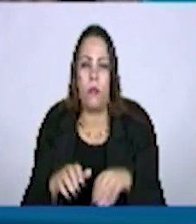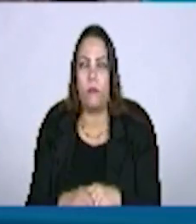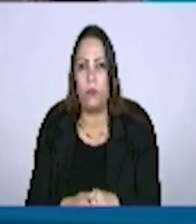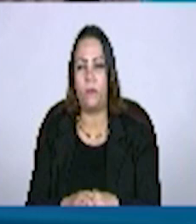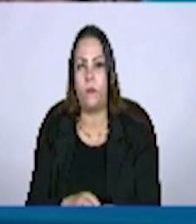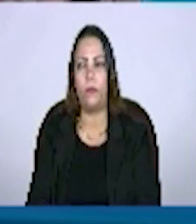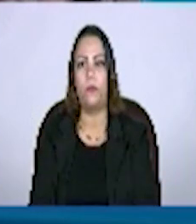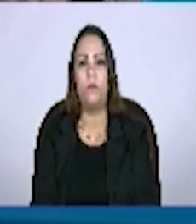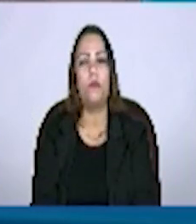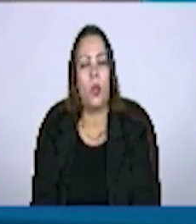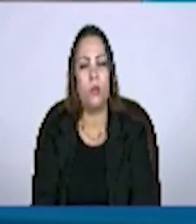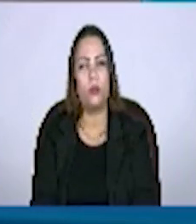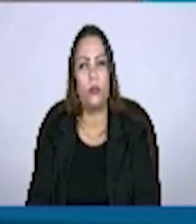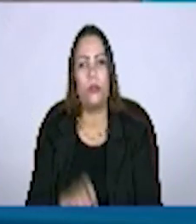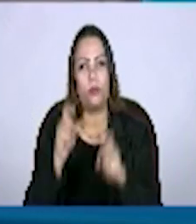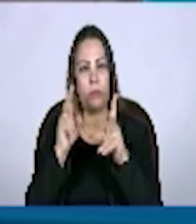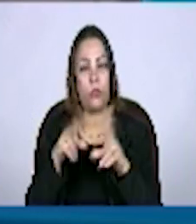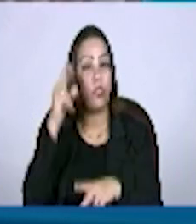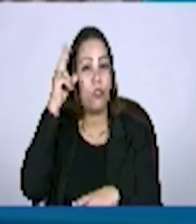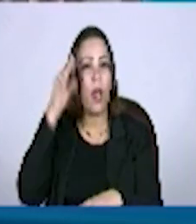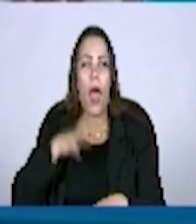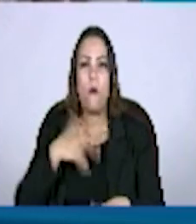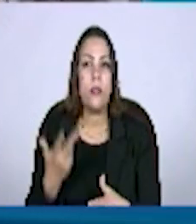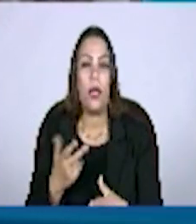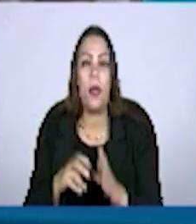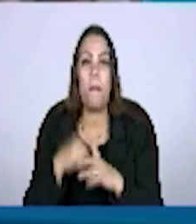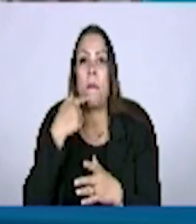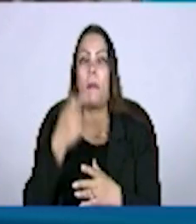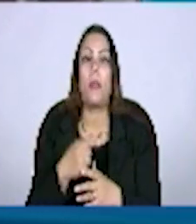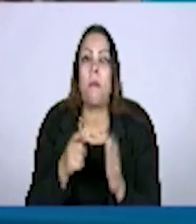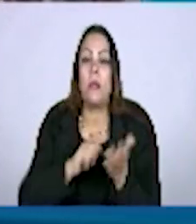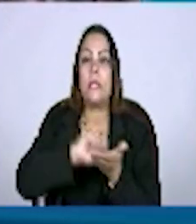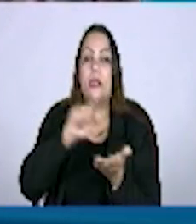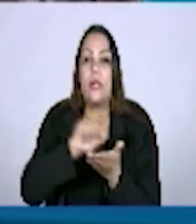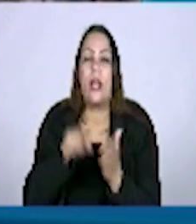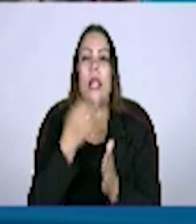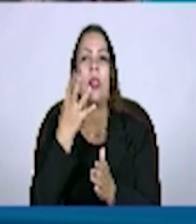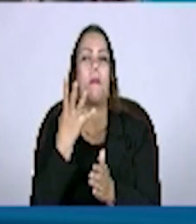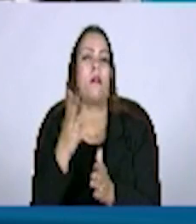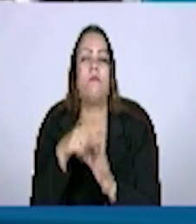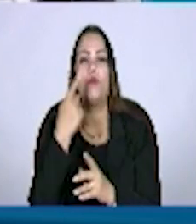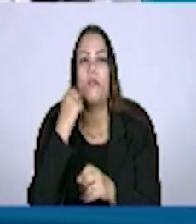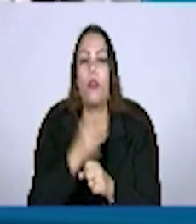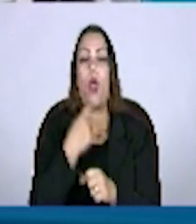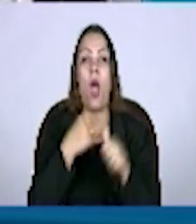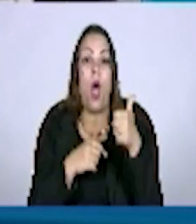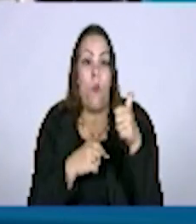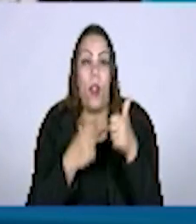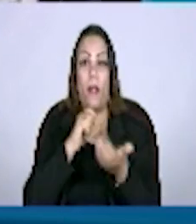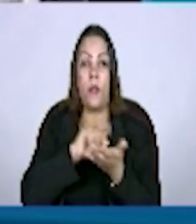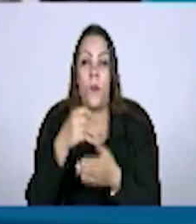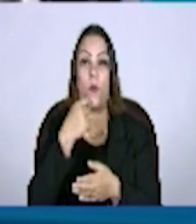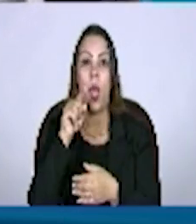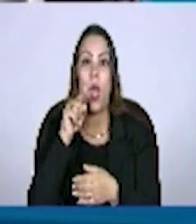العمليه طيب اسرائيل عايزه ايه من ورا الكلام ده كله اسرائيل بعتت لاث اربع رسائل كده من خلال العمليه دي اول رساله